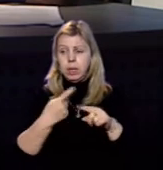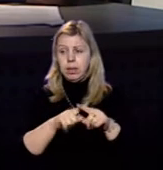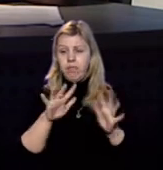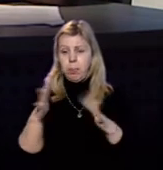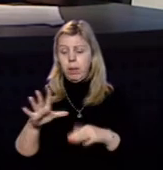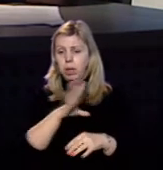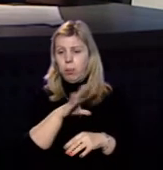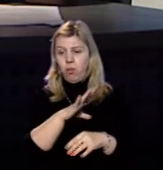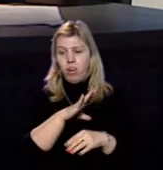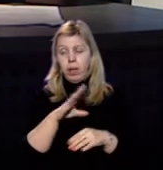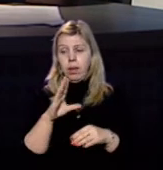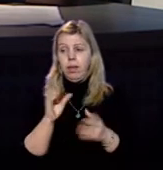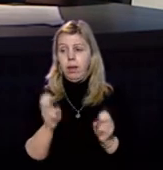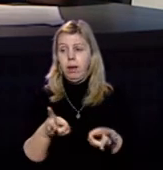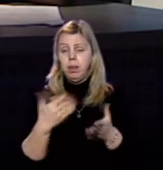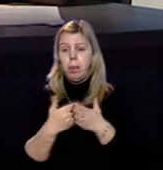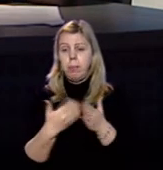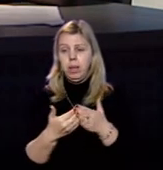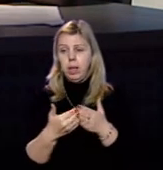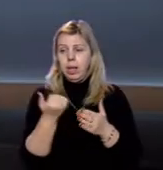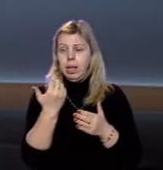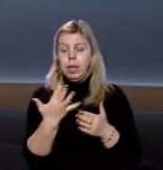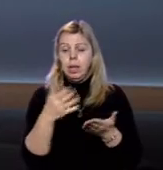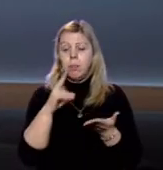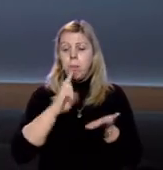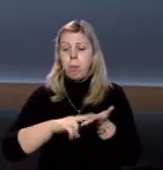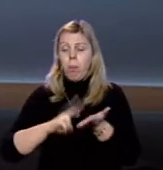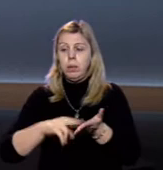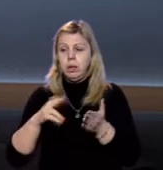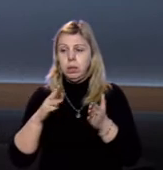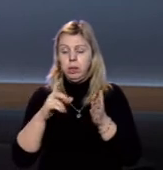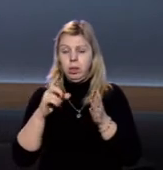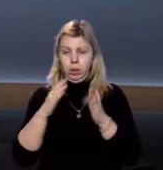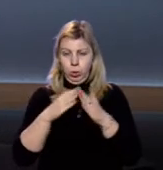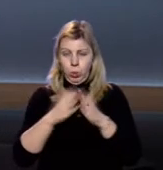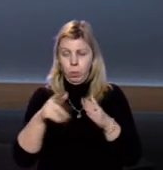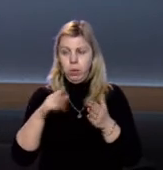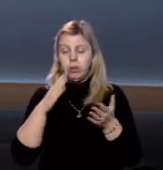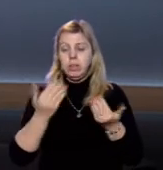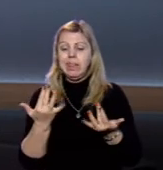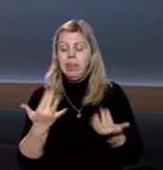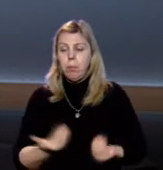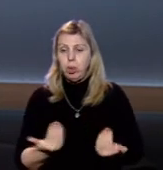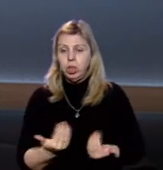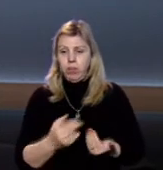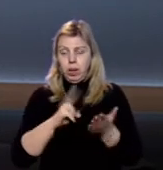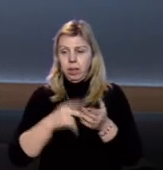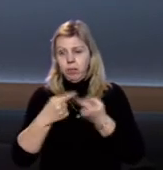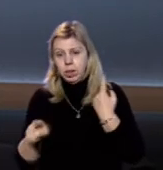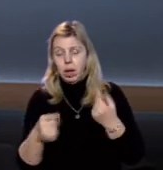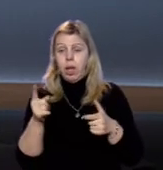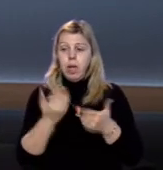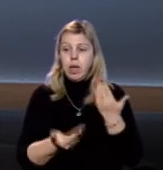випадки бувають, як, от, наприклад, кількість зареєстрованих від кількості проживаючих фактично відрізняється. Або ж